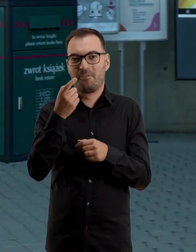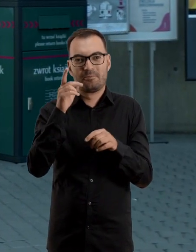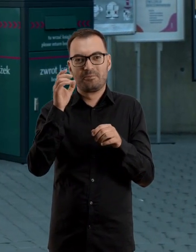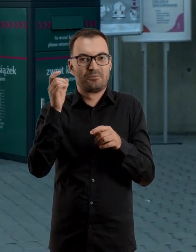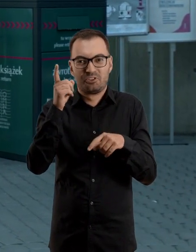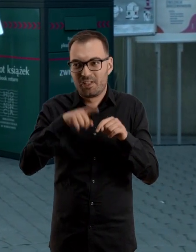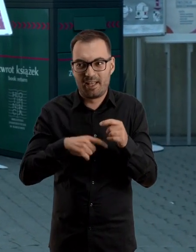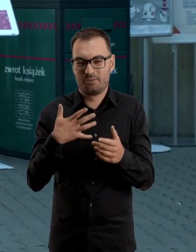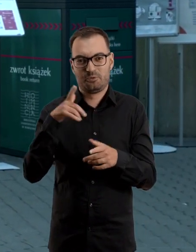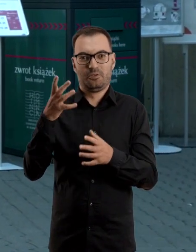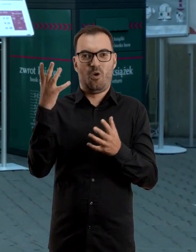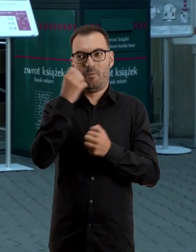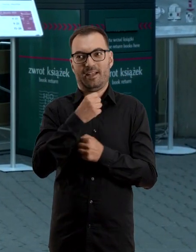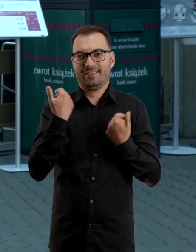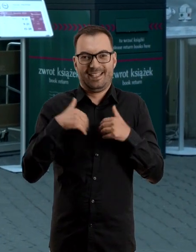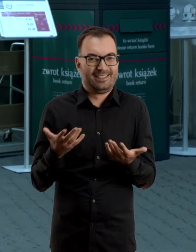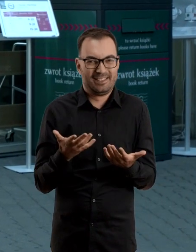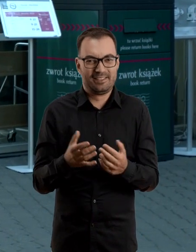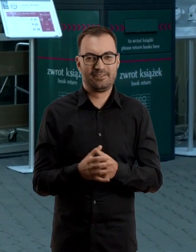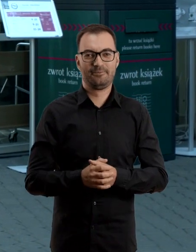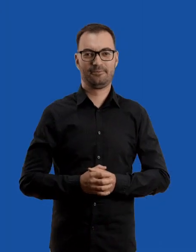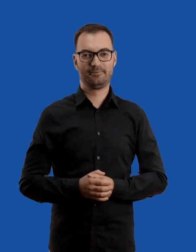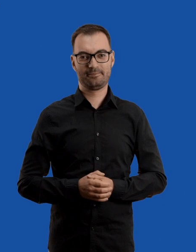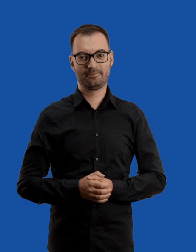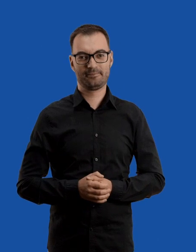lub zaszkodzi spotkanej przez nas osobie.